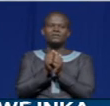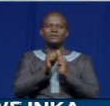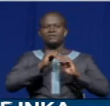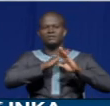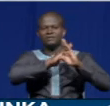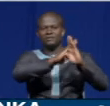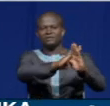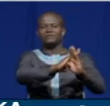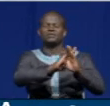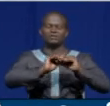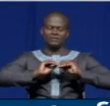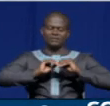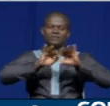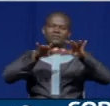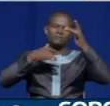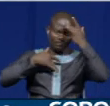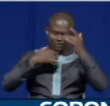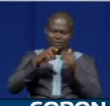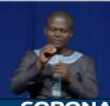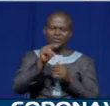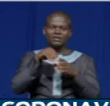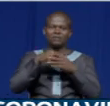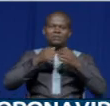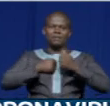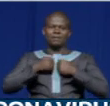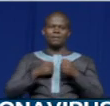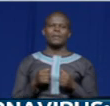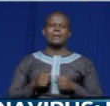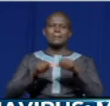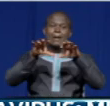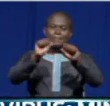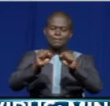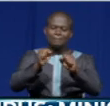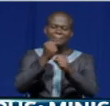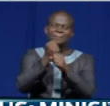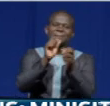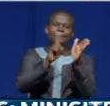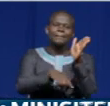barwanye gukwirakwira ry'iyi coronavirus mu banyarwanda abayifatanywe se bakorerwa iki